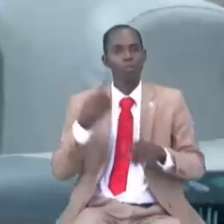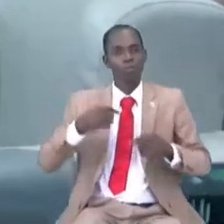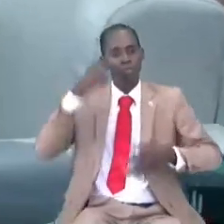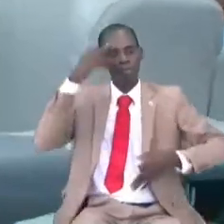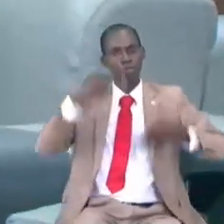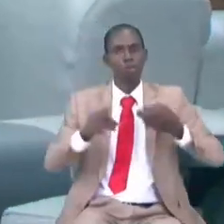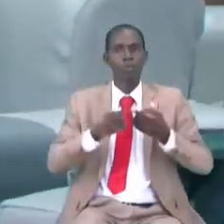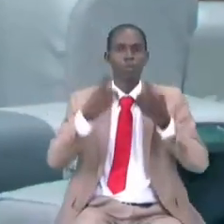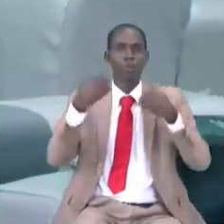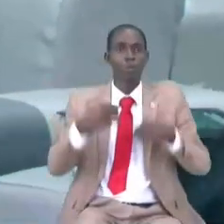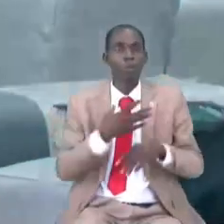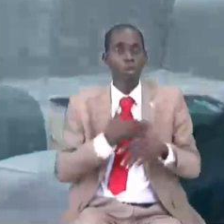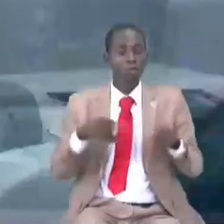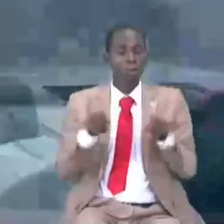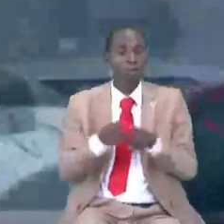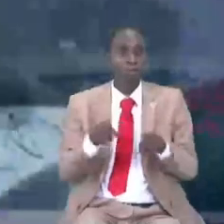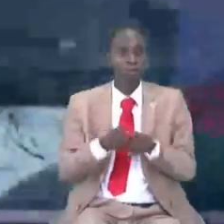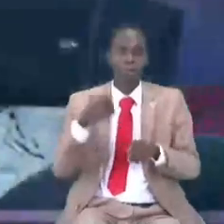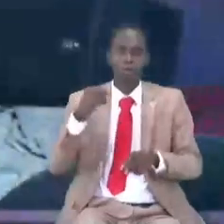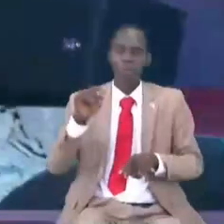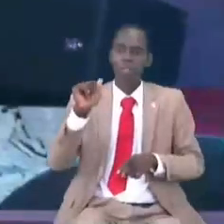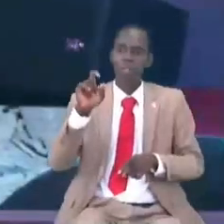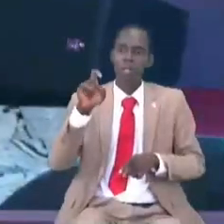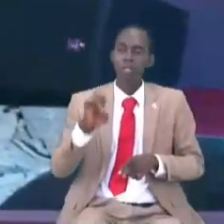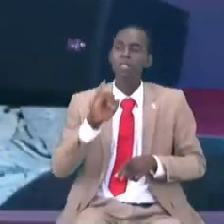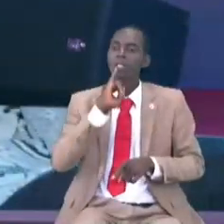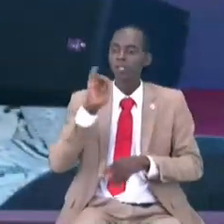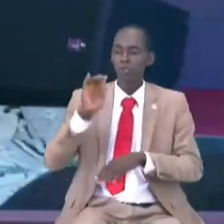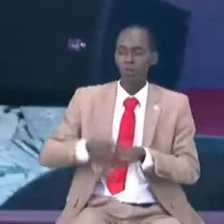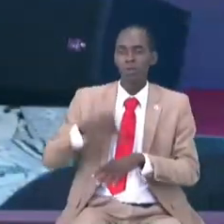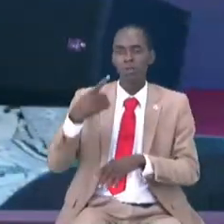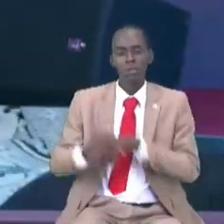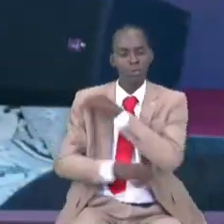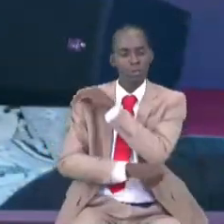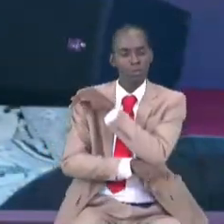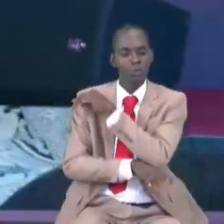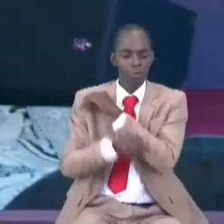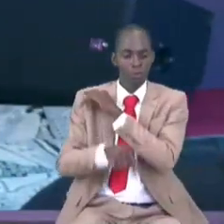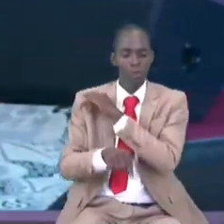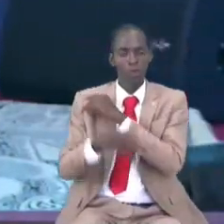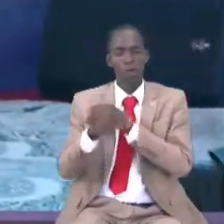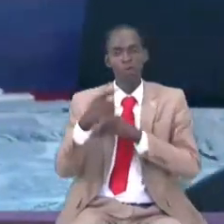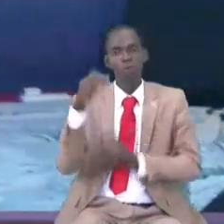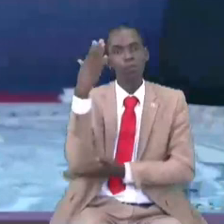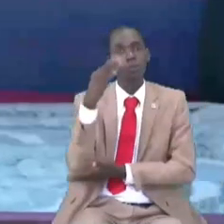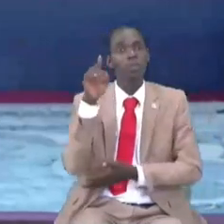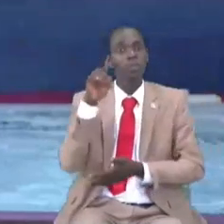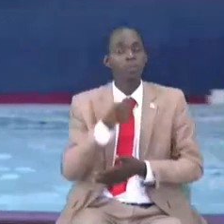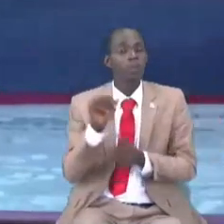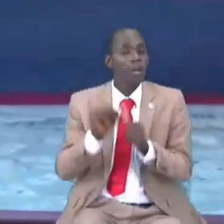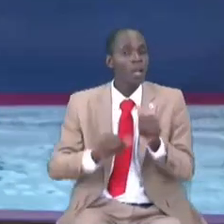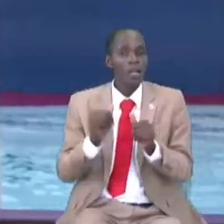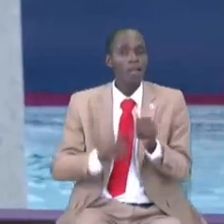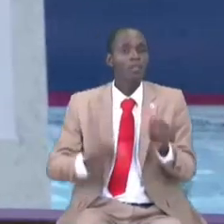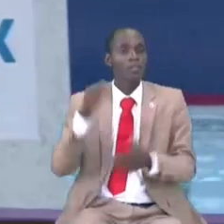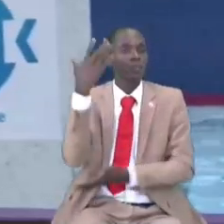arbre. Tout arbre, donc, qui ne produit pas de bons fruits, sera coupé et